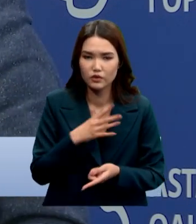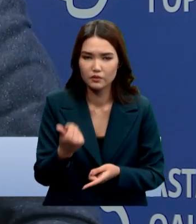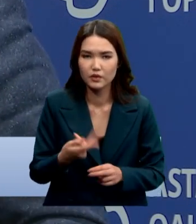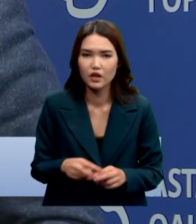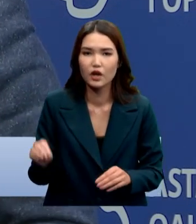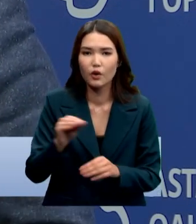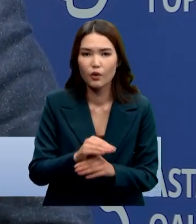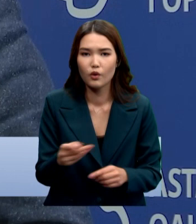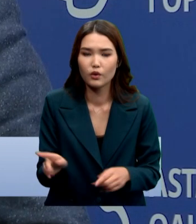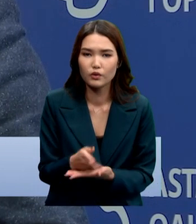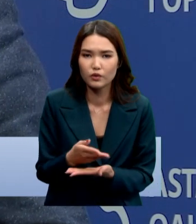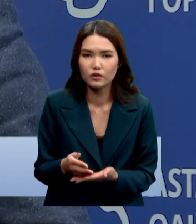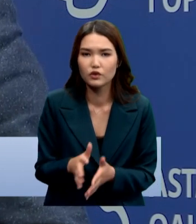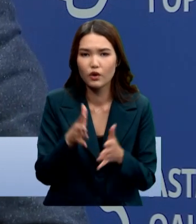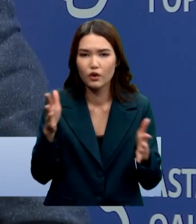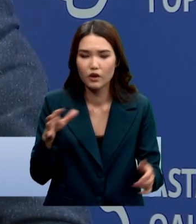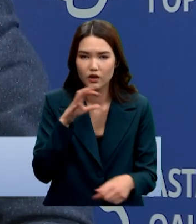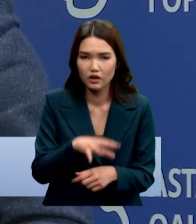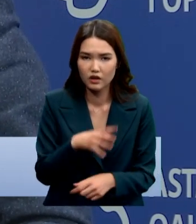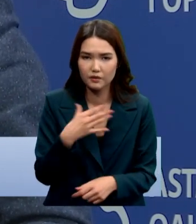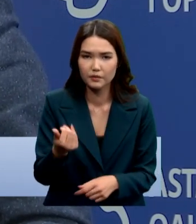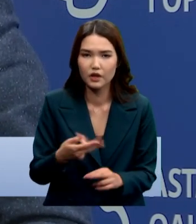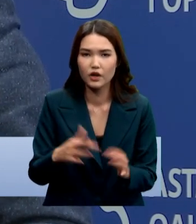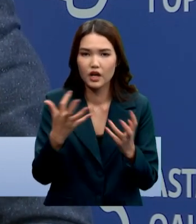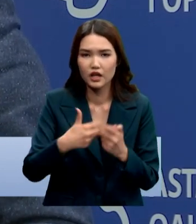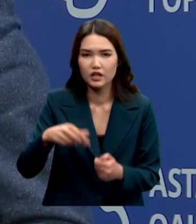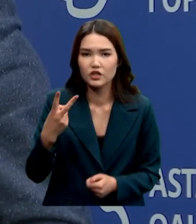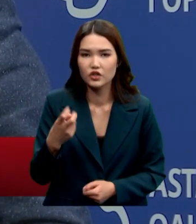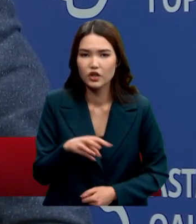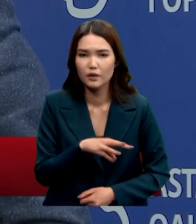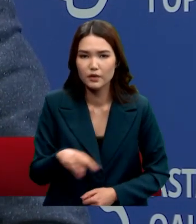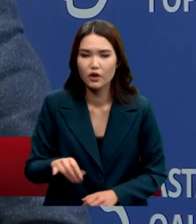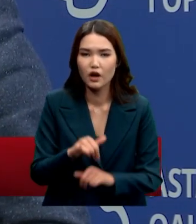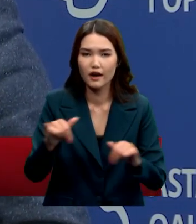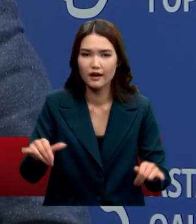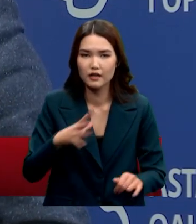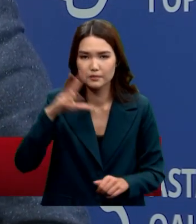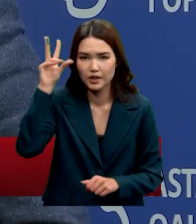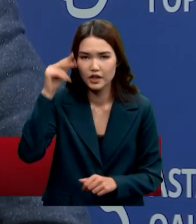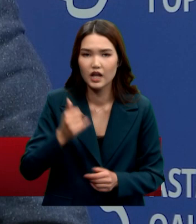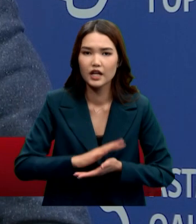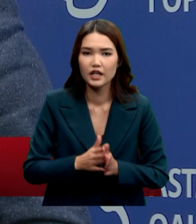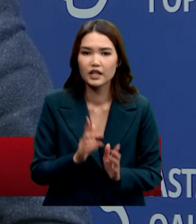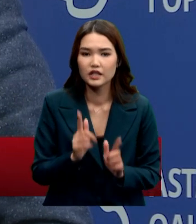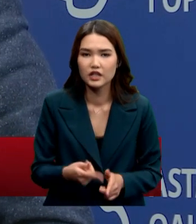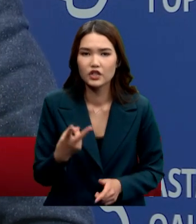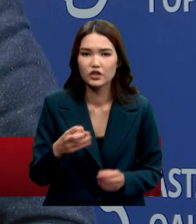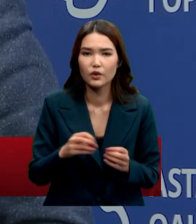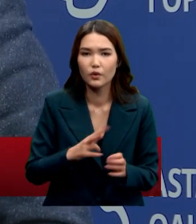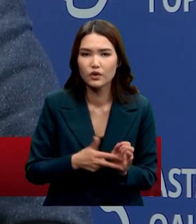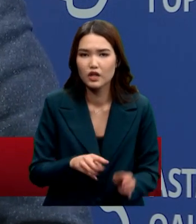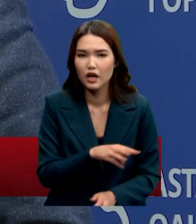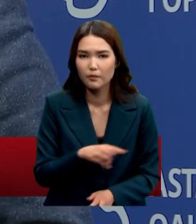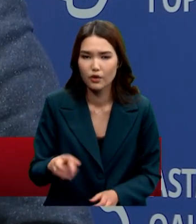қосалқы бөлшектердің үлкен тізімін ұстатты. Есептетіп едік, бағасы 200 миллион теңгеден асып кетті. Ал келісім шарт 218 миллион